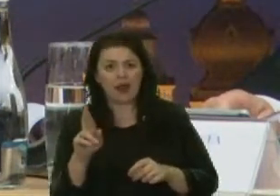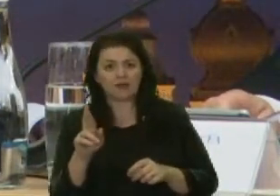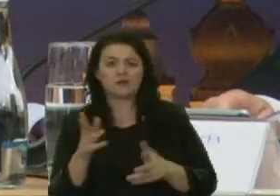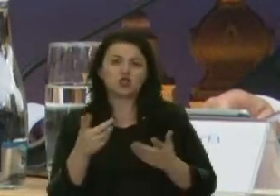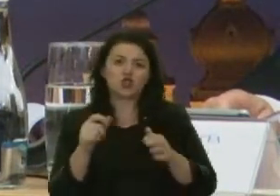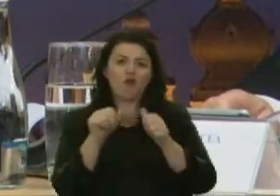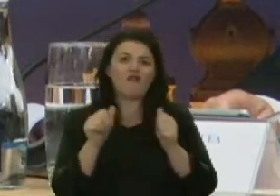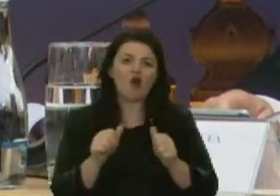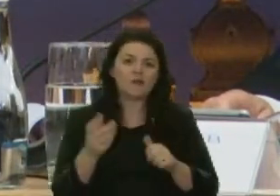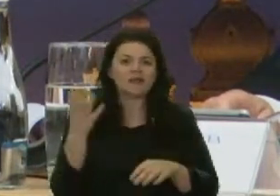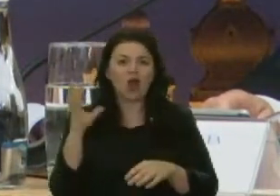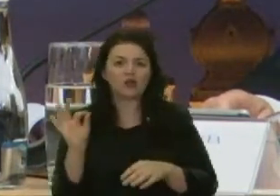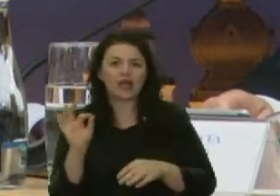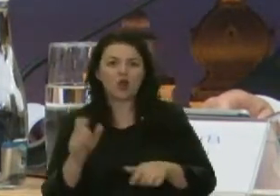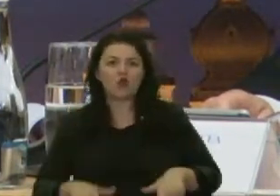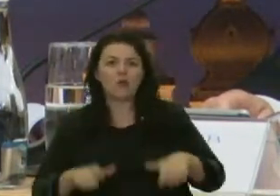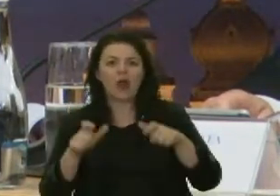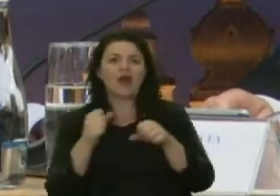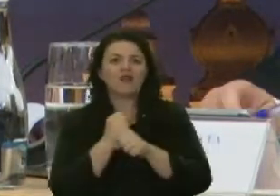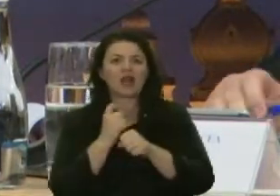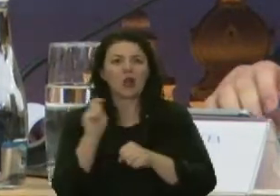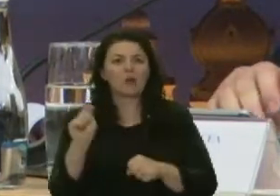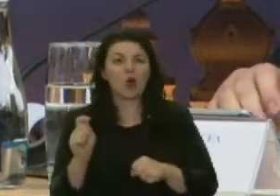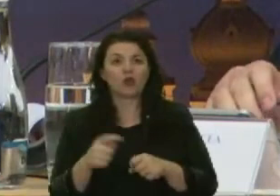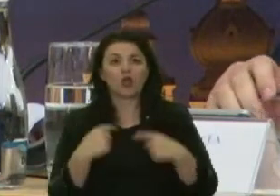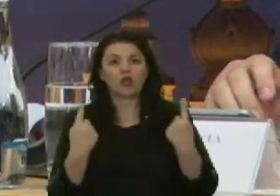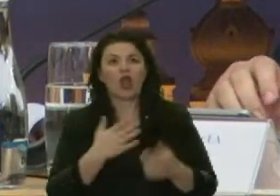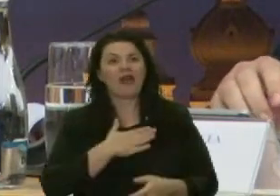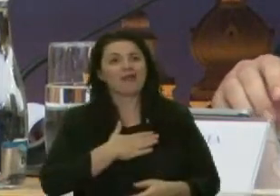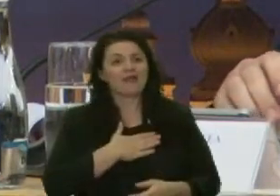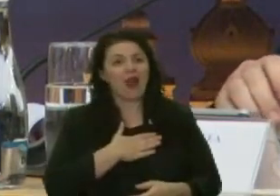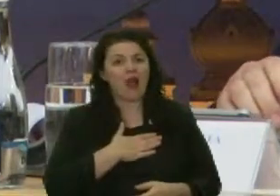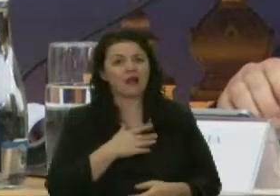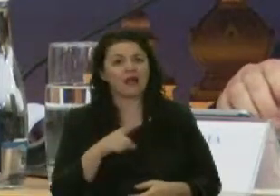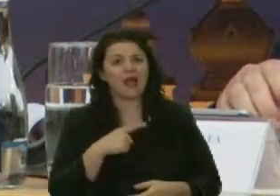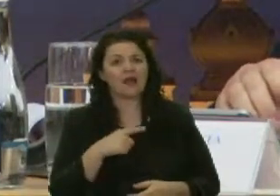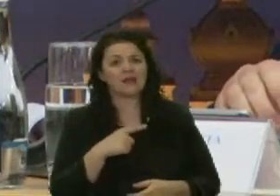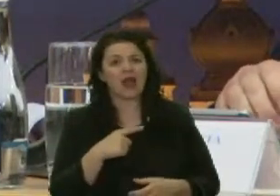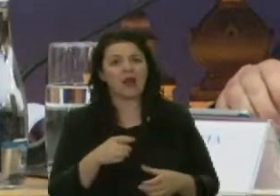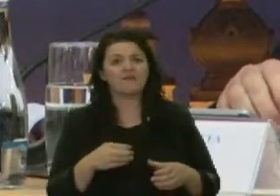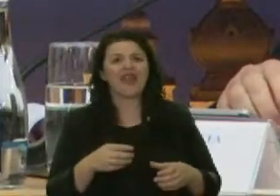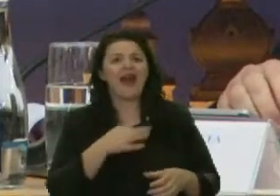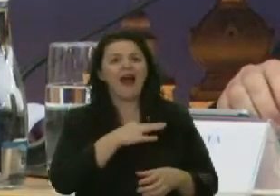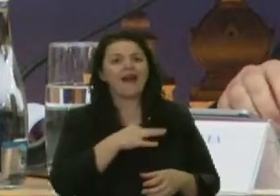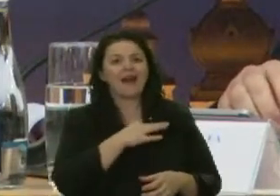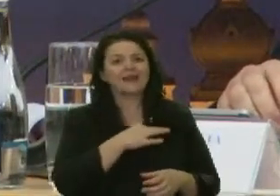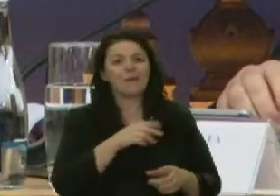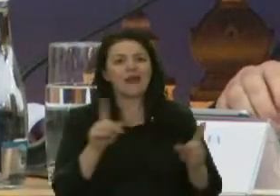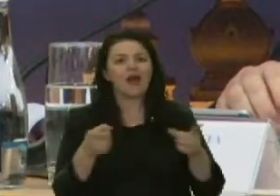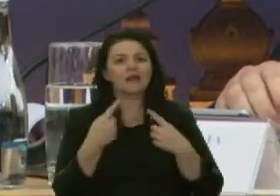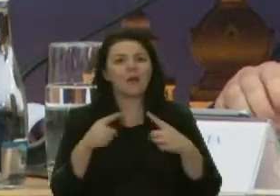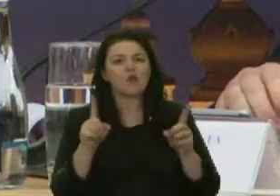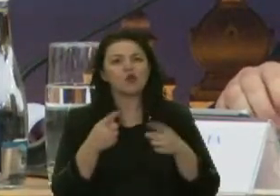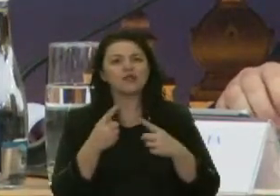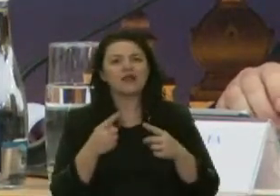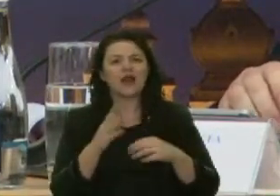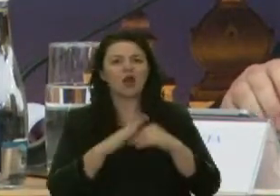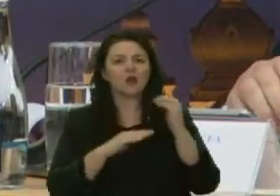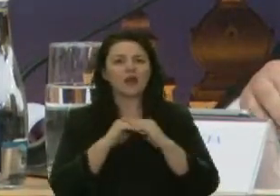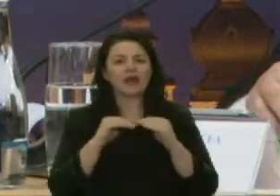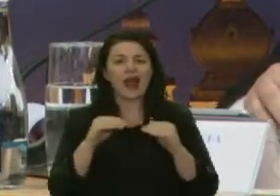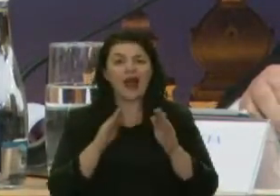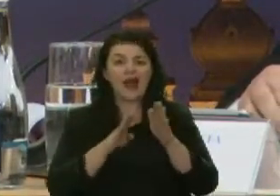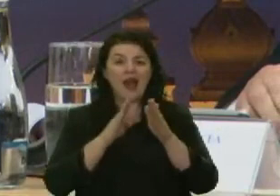formă sau alta a fost la guvernare în realizarea proiectului nostru drag pentru clujeni este vorba de academia de muzică de la Cluj care se construiește la capătul mănășturului pe